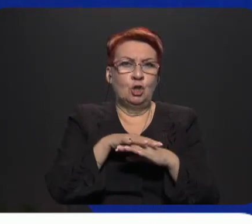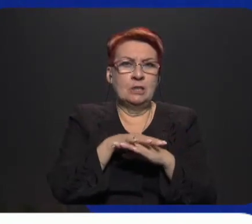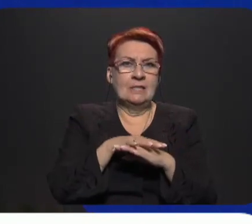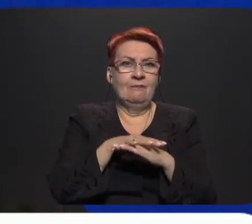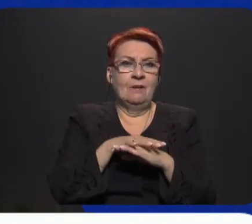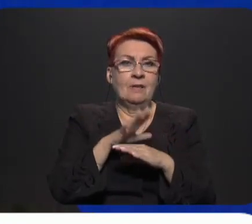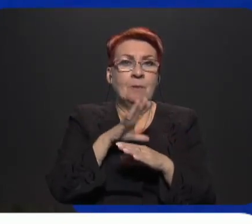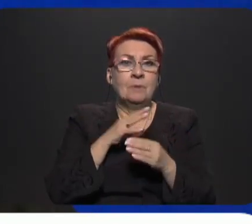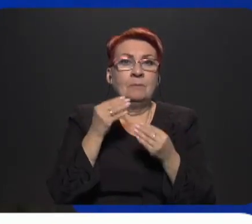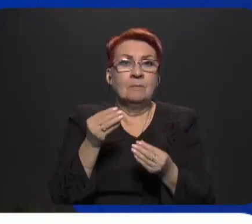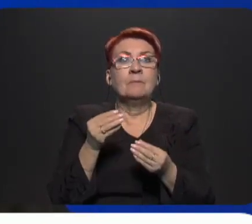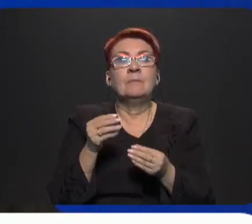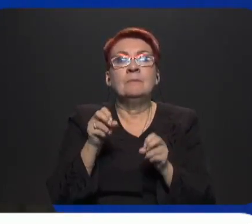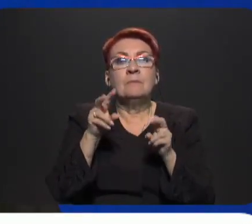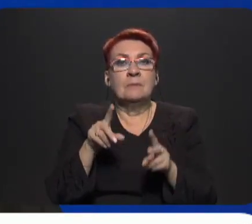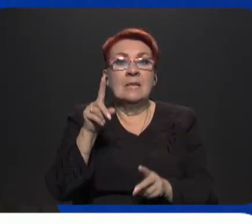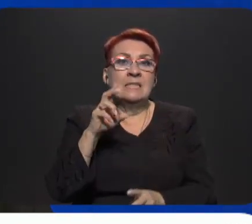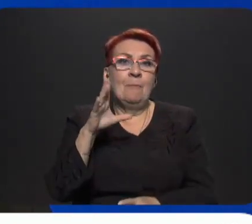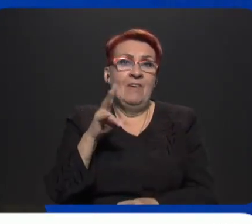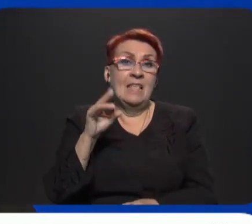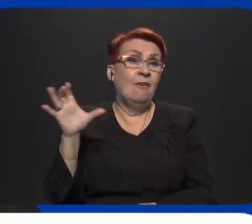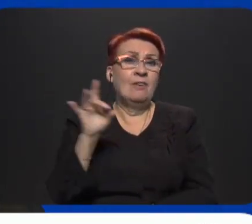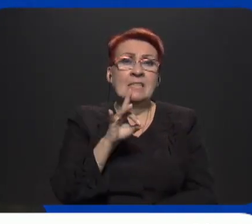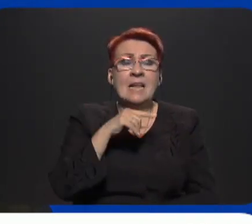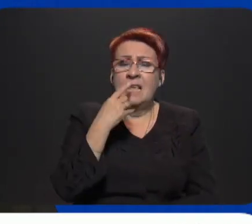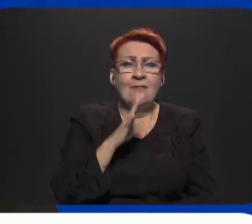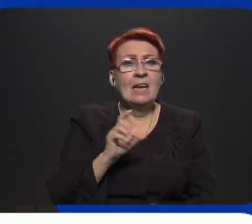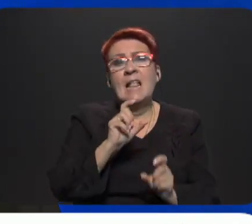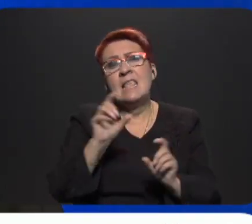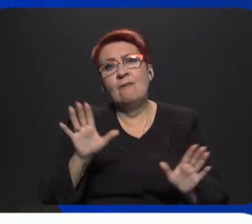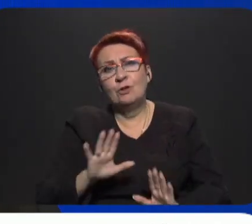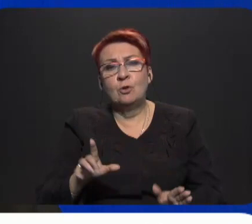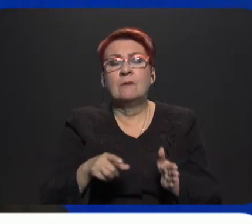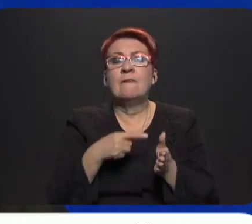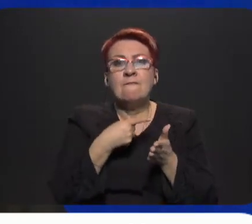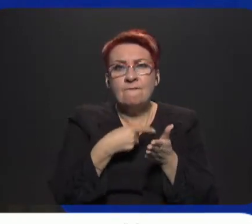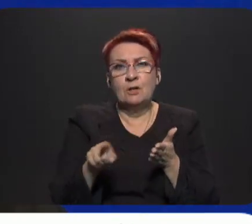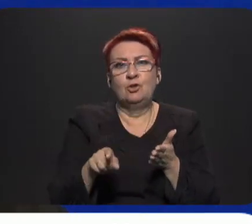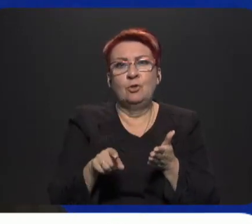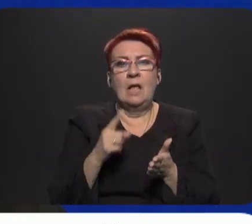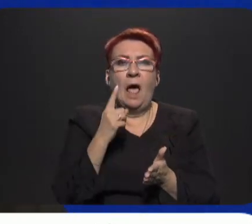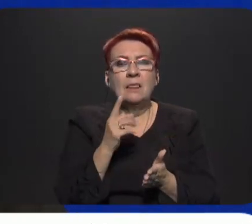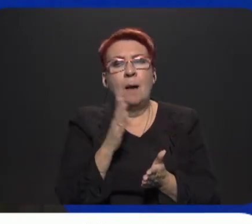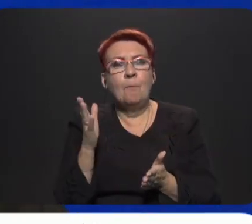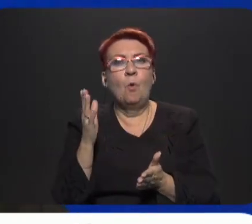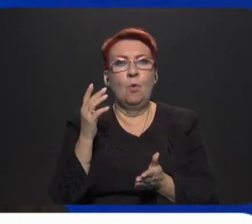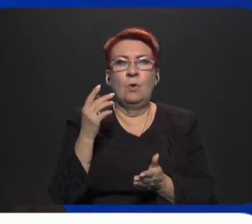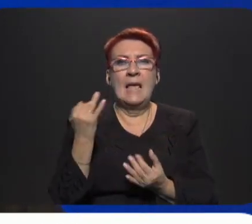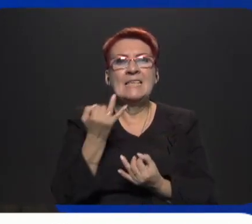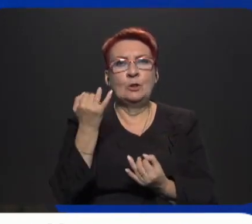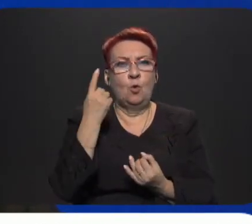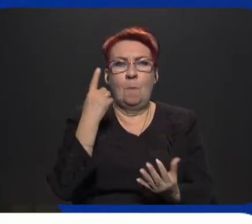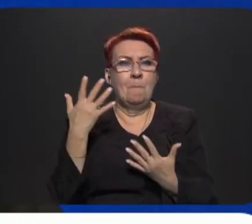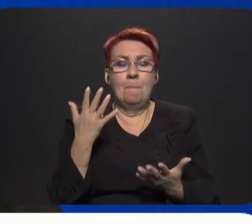предано было специально забвению. Не говорили в советское время, ни в школах, вычеркивали, однобоко представляли историю.